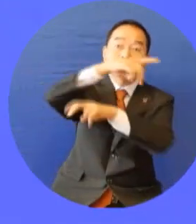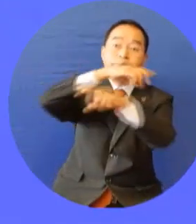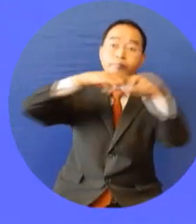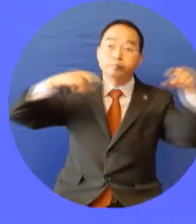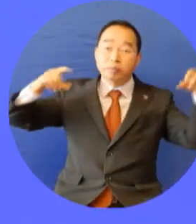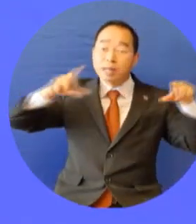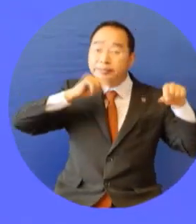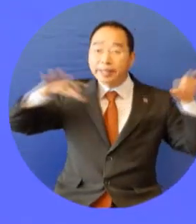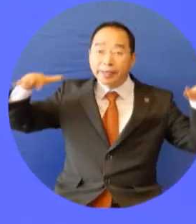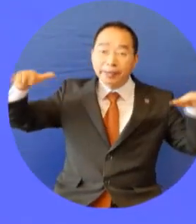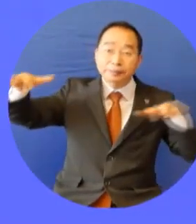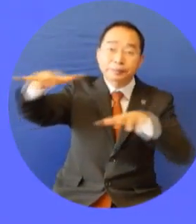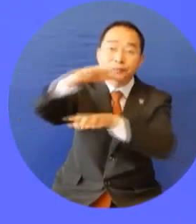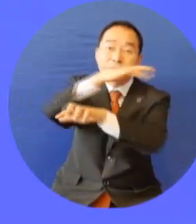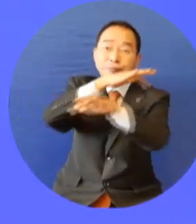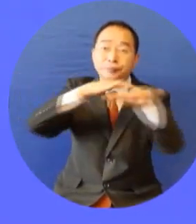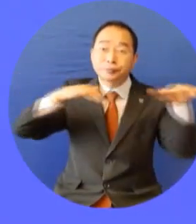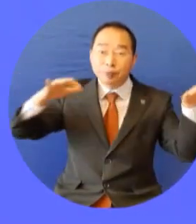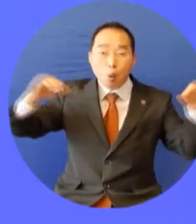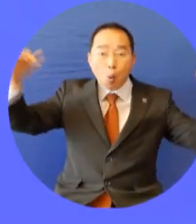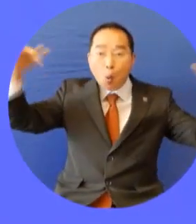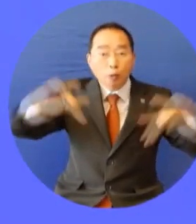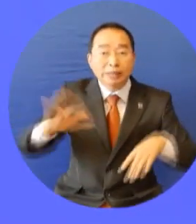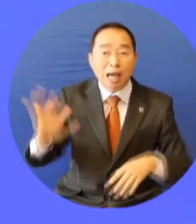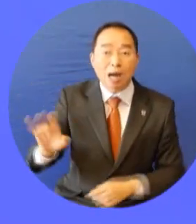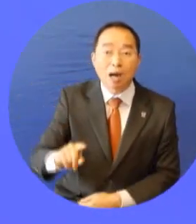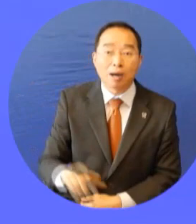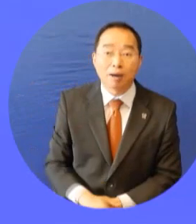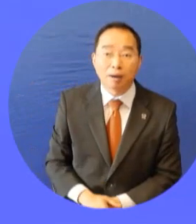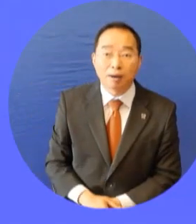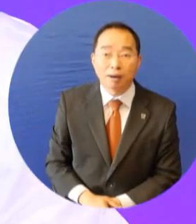내가 죽이 전에는 안 먹고 그 주위를 돌아다녀.